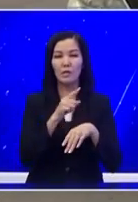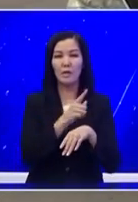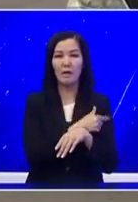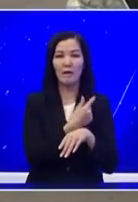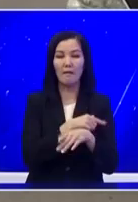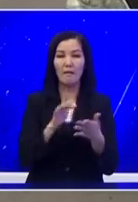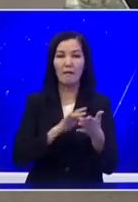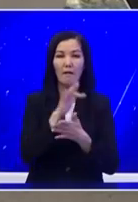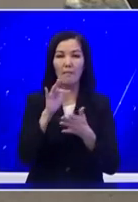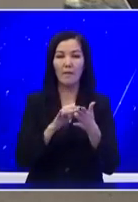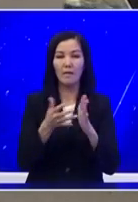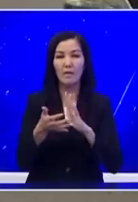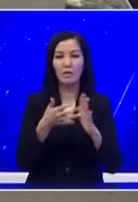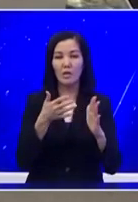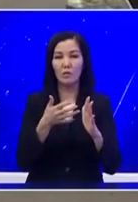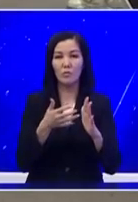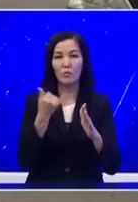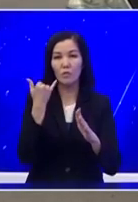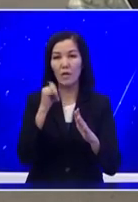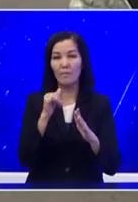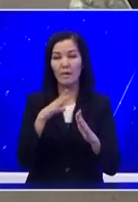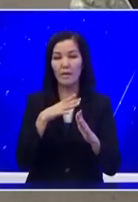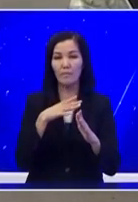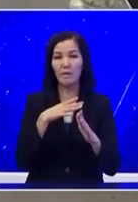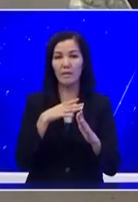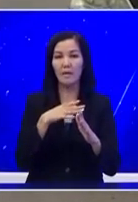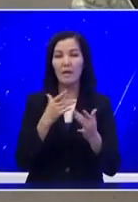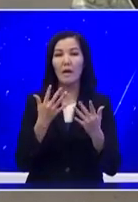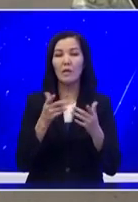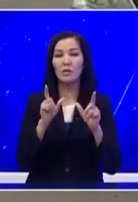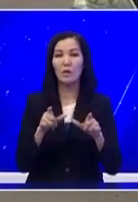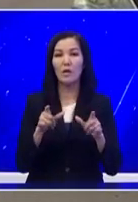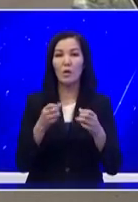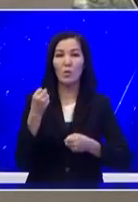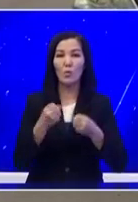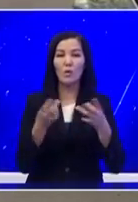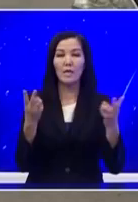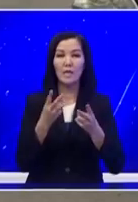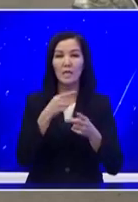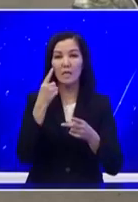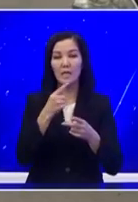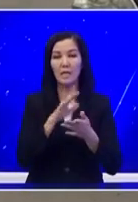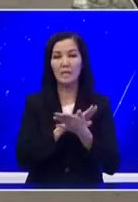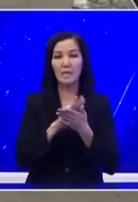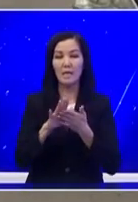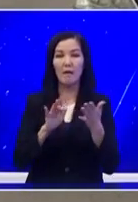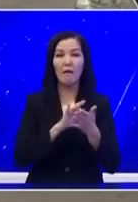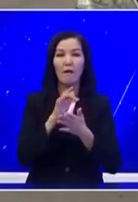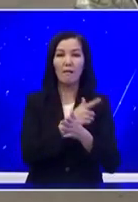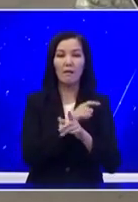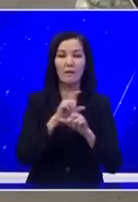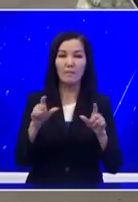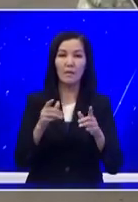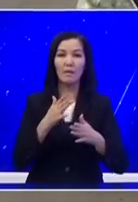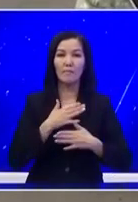бізге келіп түскен шақыртулар бойынша ақпарат береді. Яғни қанша көлік керектігін айтады. Біз санитарлық талаптарды сақтаймыз. Қалалық емхана